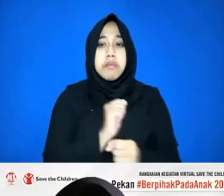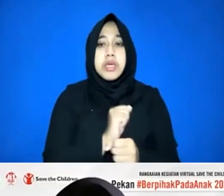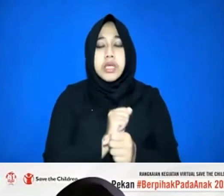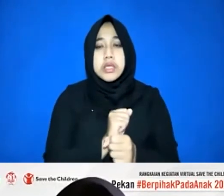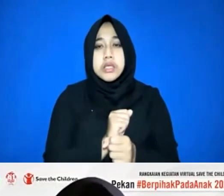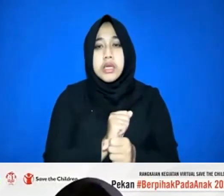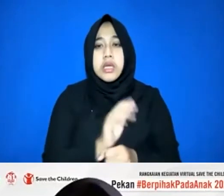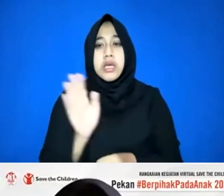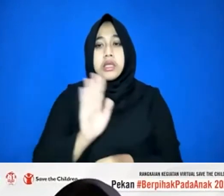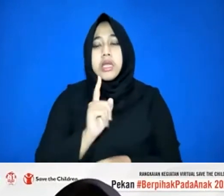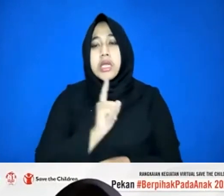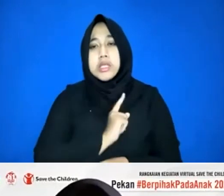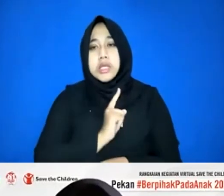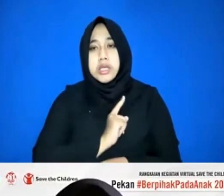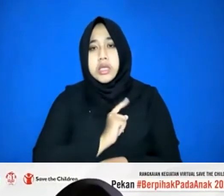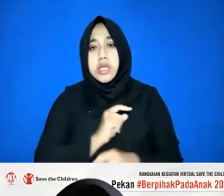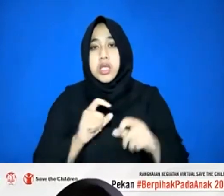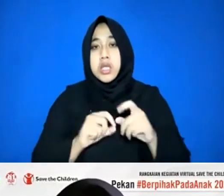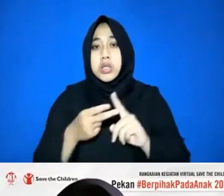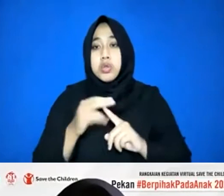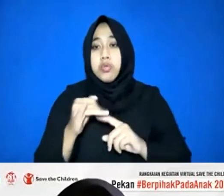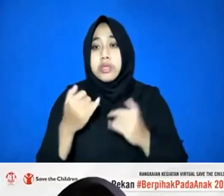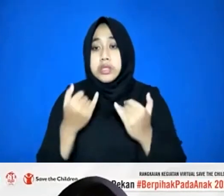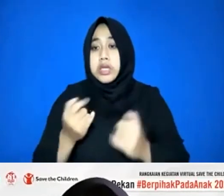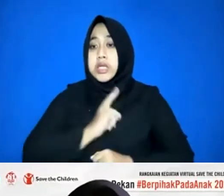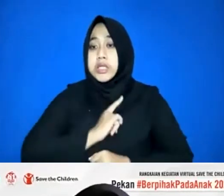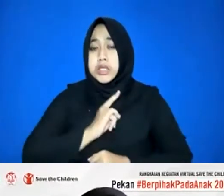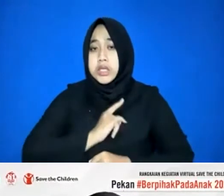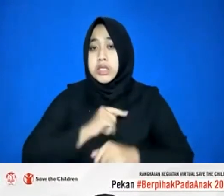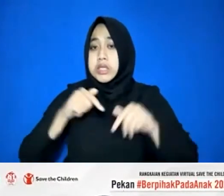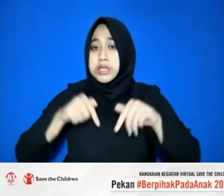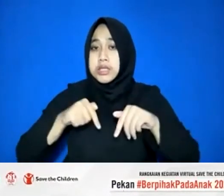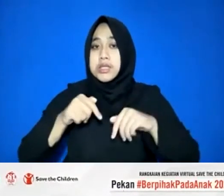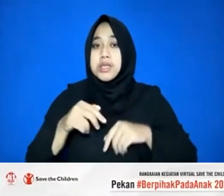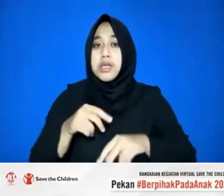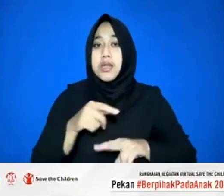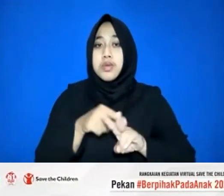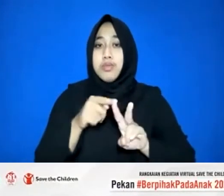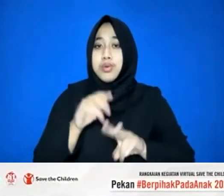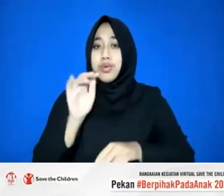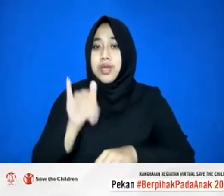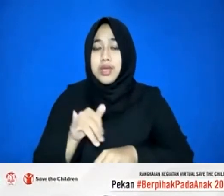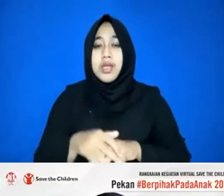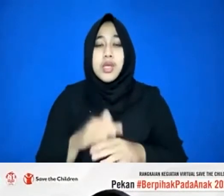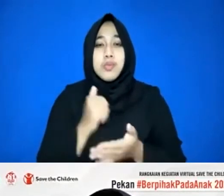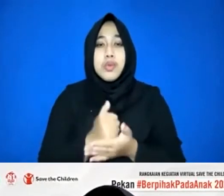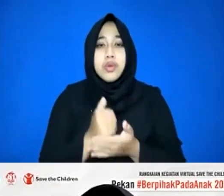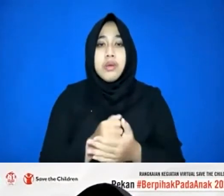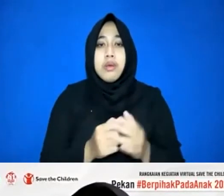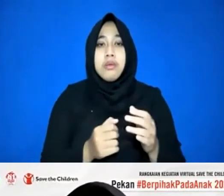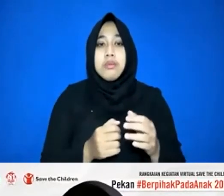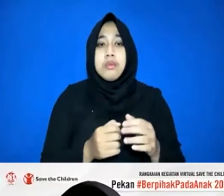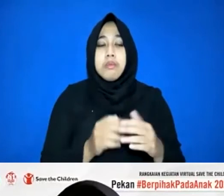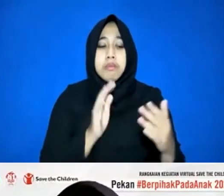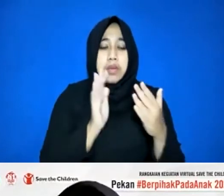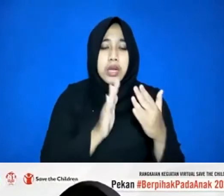tidak sendiri, walaupun Mbak Sofi sekarang sendiri dan sekarang alhamdulillah udah berdua, Mbak. Dulunya waktu penanganan kasus ini sendiri, jadi